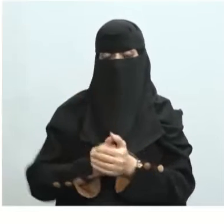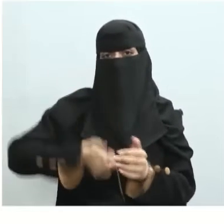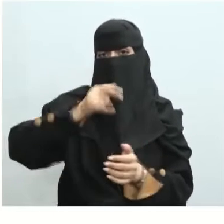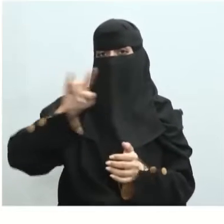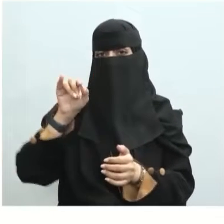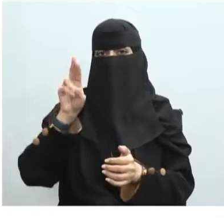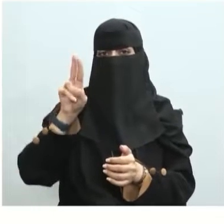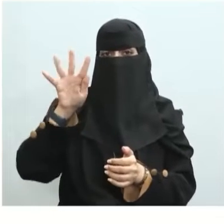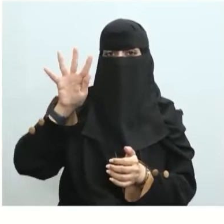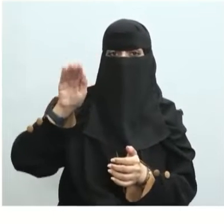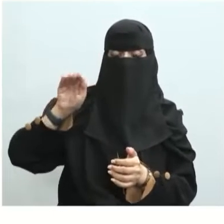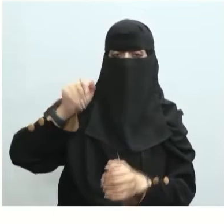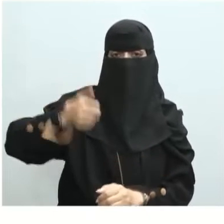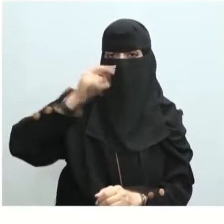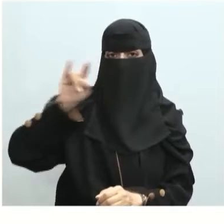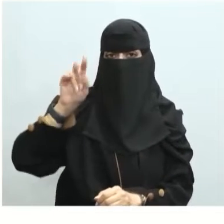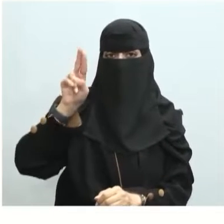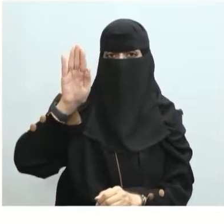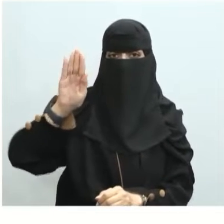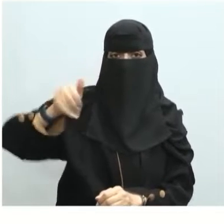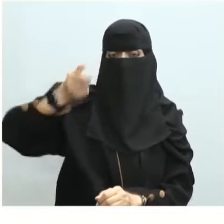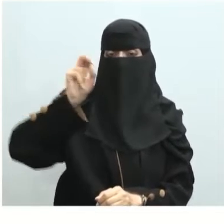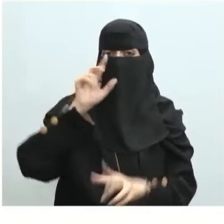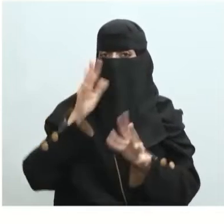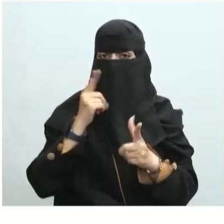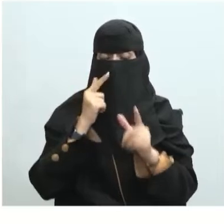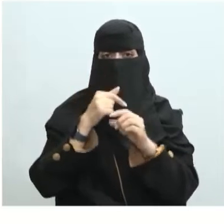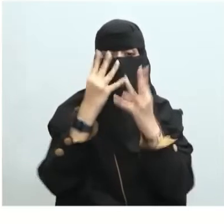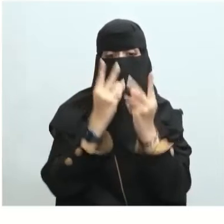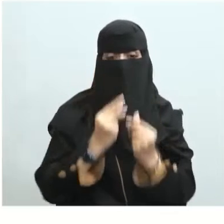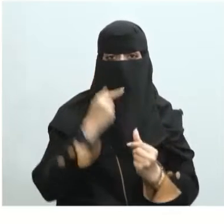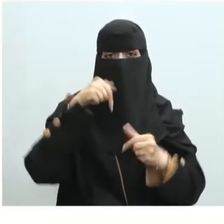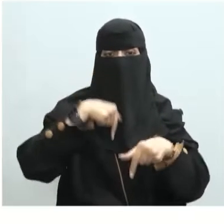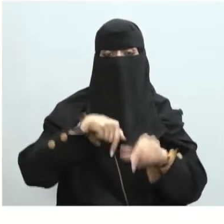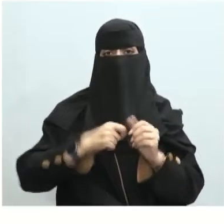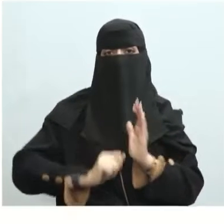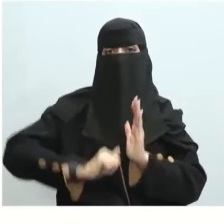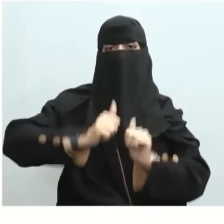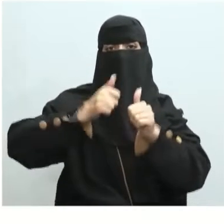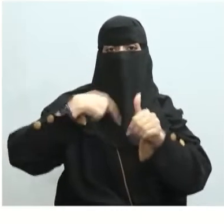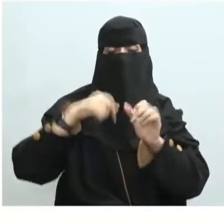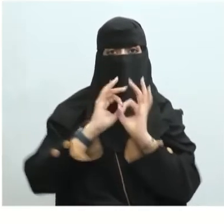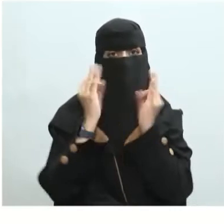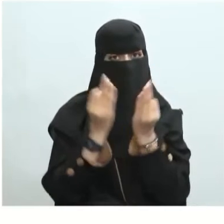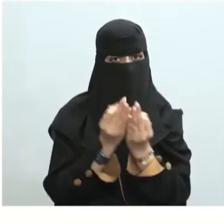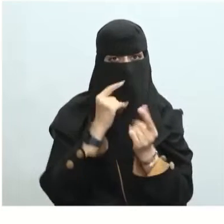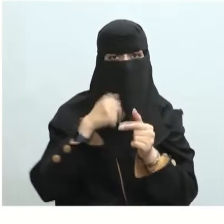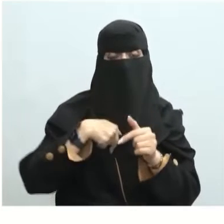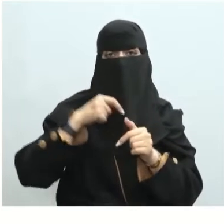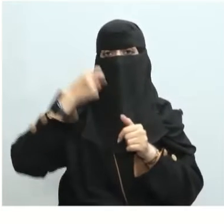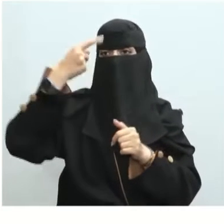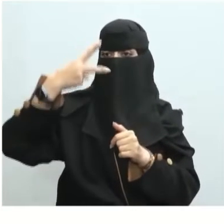مع قيم المجتمع ومبادئه الاتساق الثقافي مع قيم المجتمع و مبادي وهذه هي معاير الجوده بالنسبه للكتابه